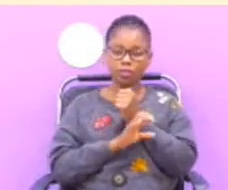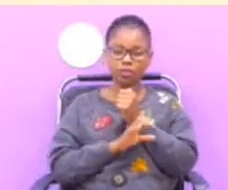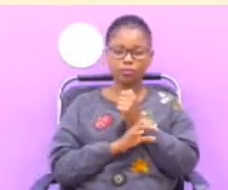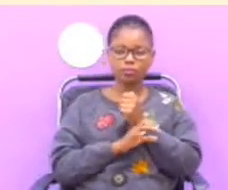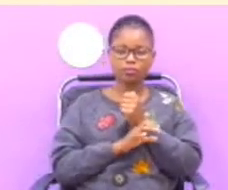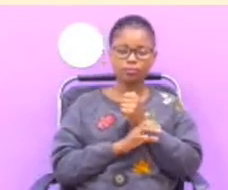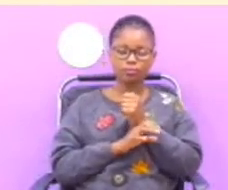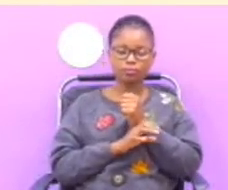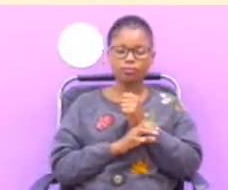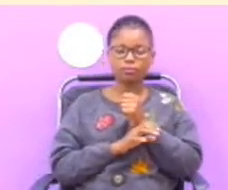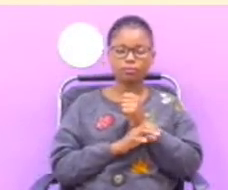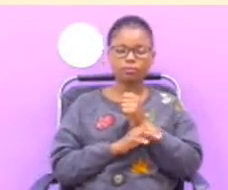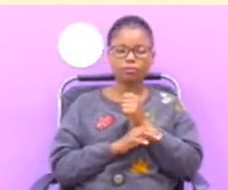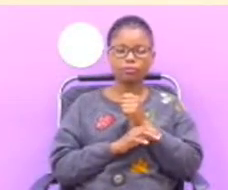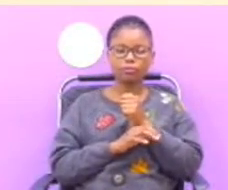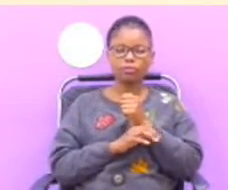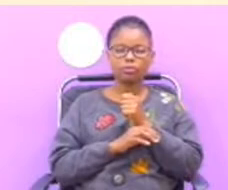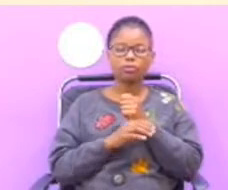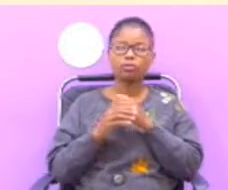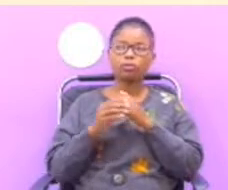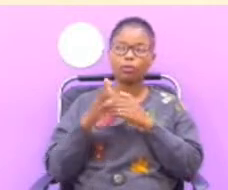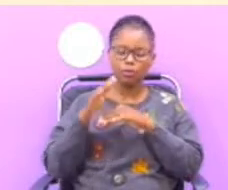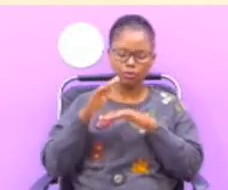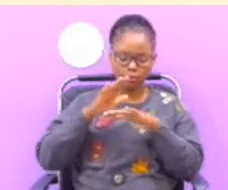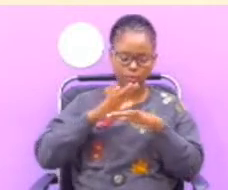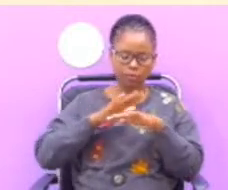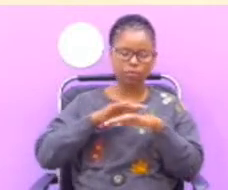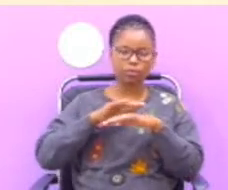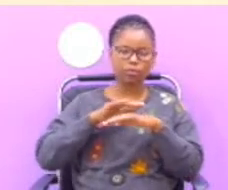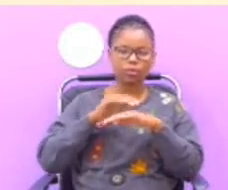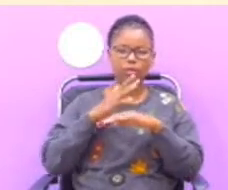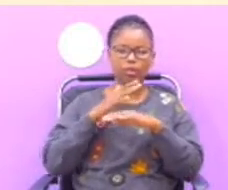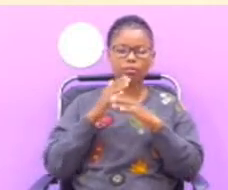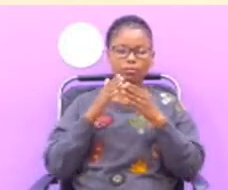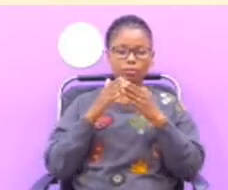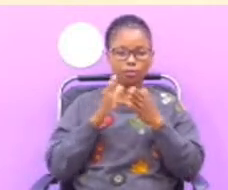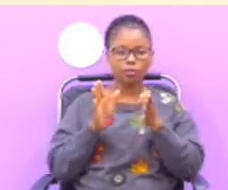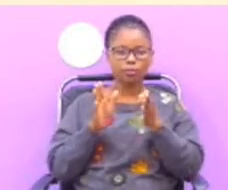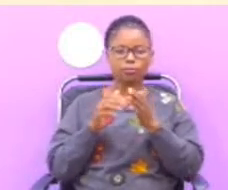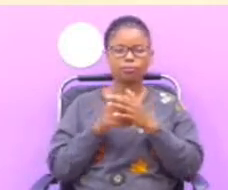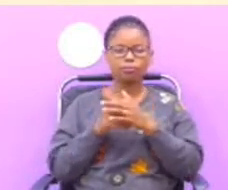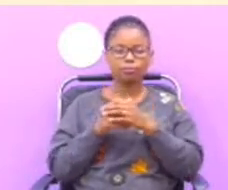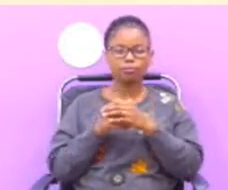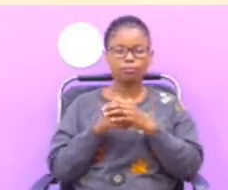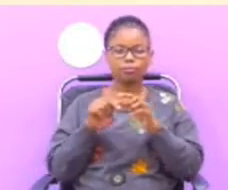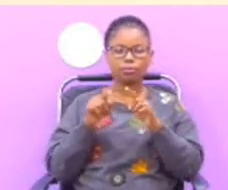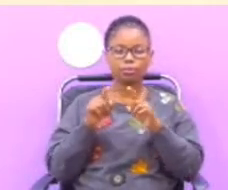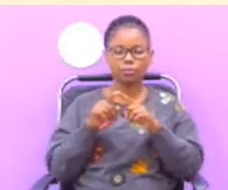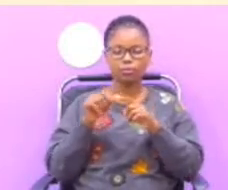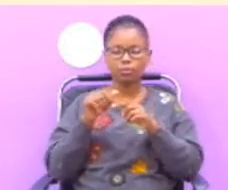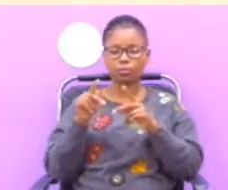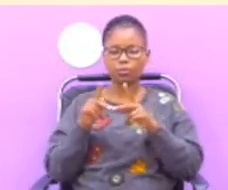nĩwe ũhutagia ũgatwekũka kũrĩ o matĩte ukamatuka.